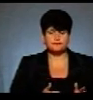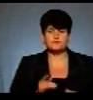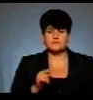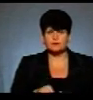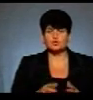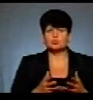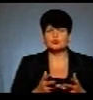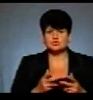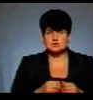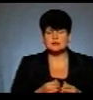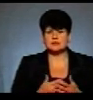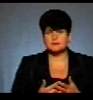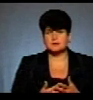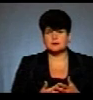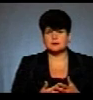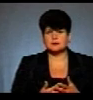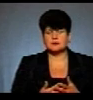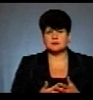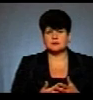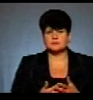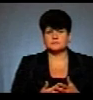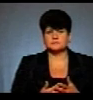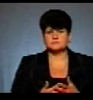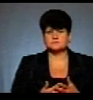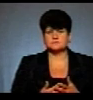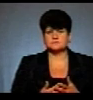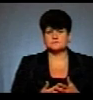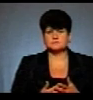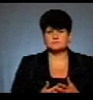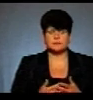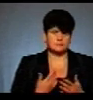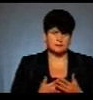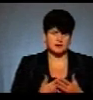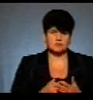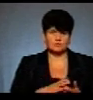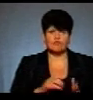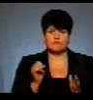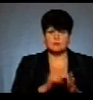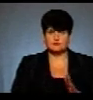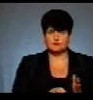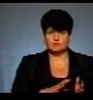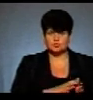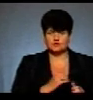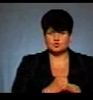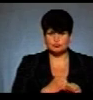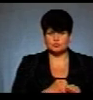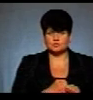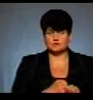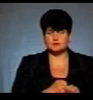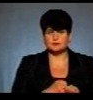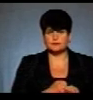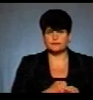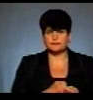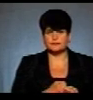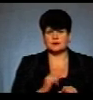числі, наприклад, мали яскравий приклад, коли вбивство було вчинено неповнолітньою особою, неповнолітньою